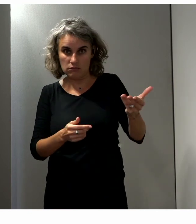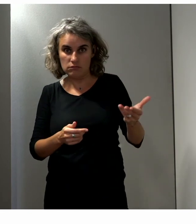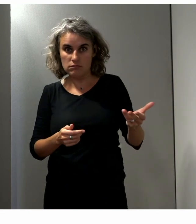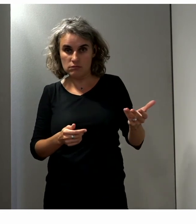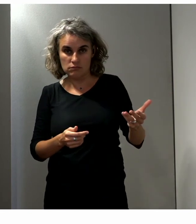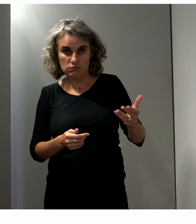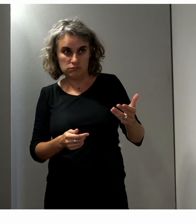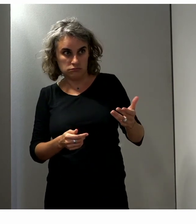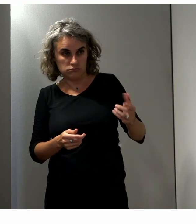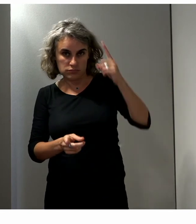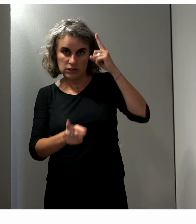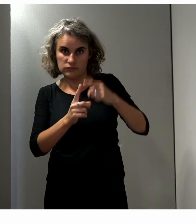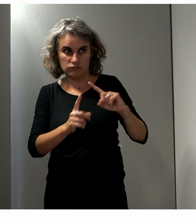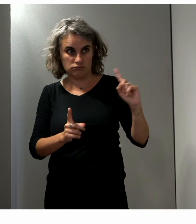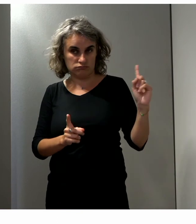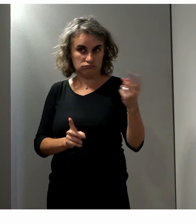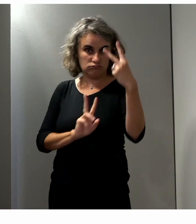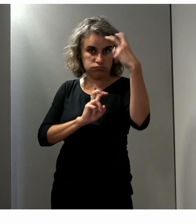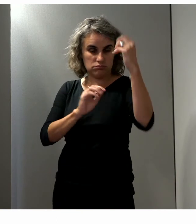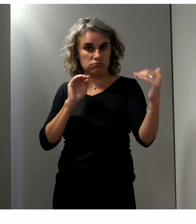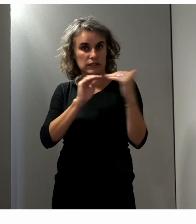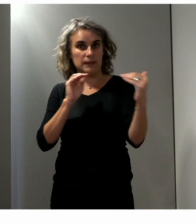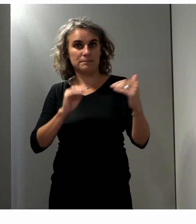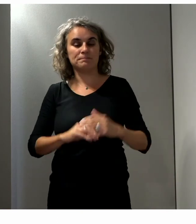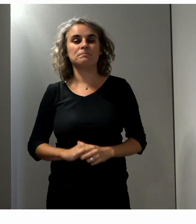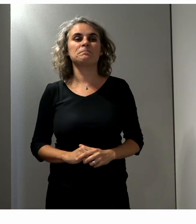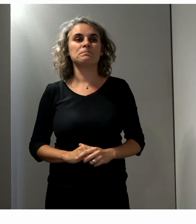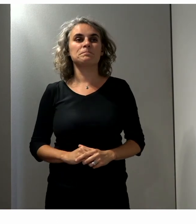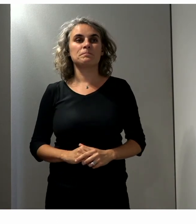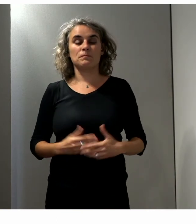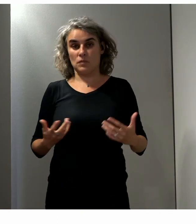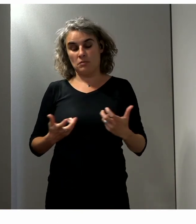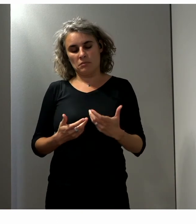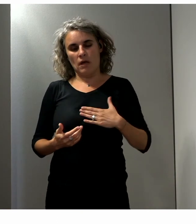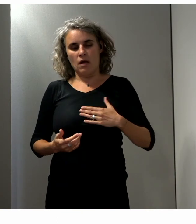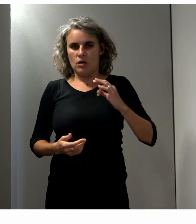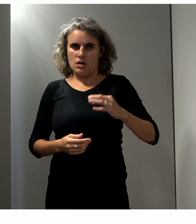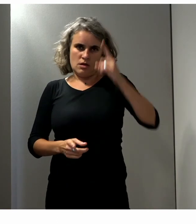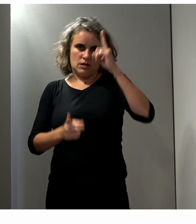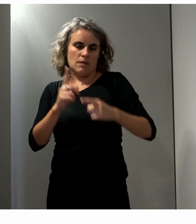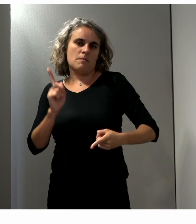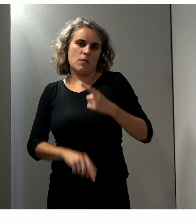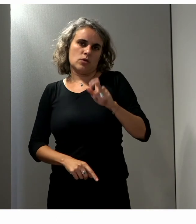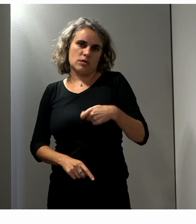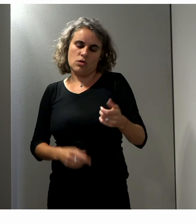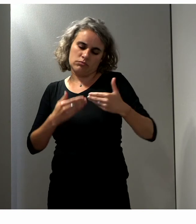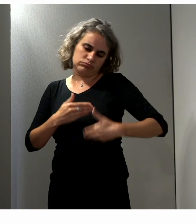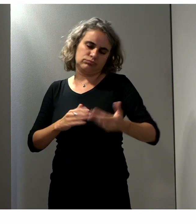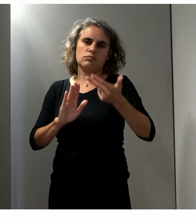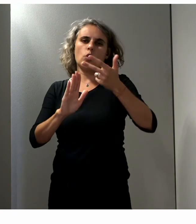accédé à nos propos dans des conditions d'égalité. Donc voilà, c'est un chantier pour nous et ça va être un des chantiers de